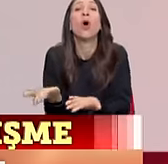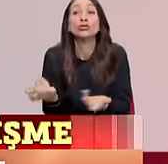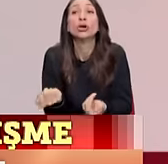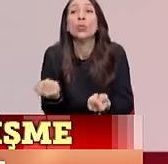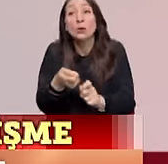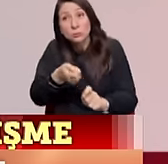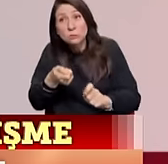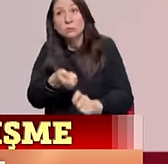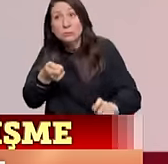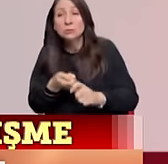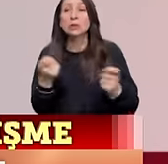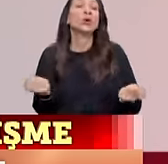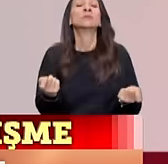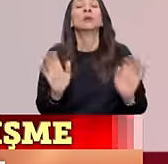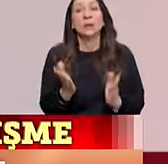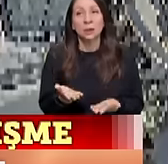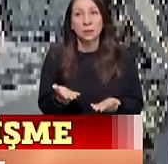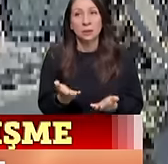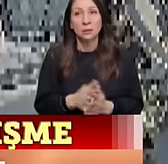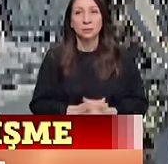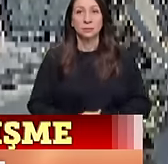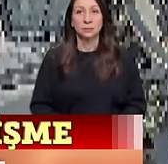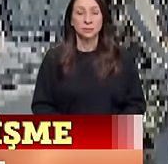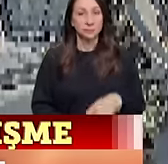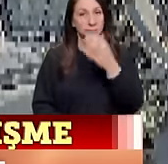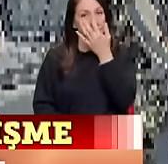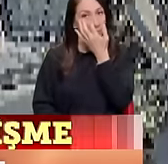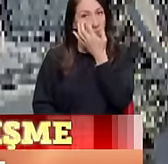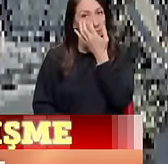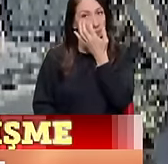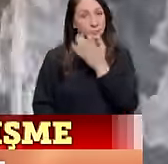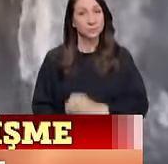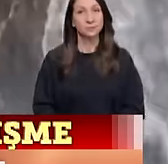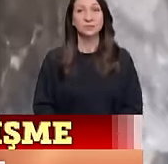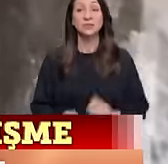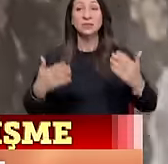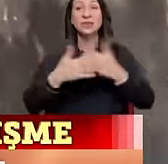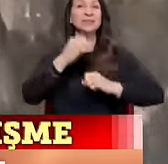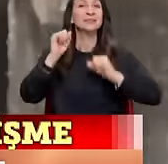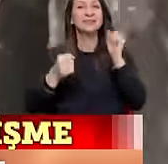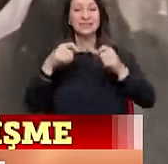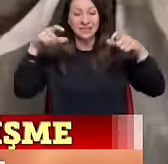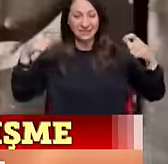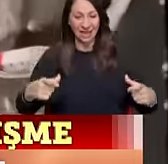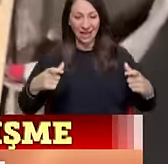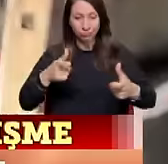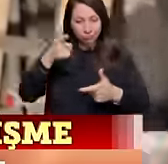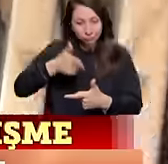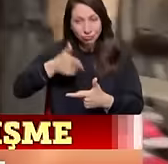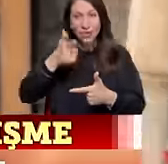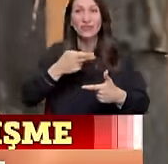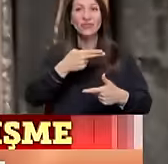yangın tüpü mandalına basmama rağmen çalışmadı. Gece kulübünün sahne platformunu hazırlayan